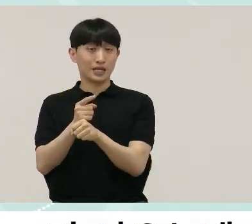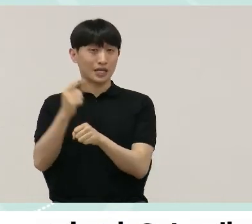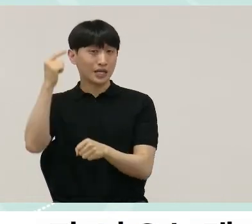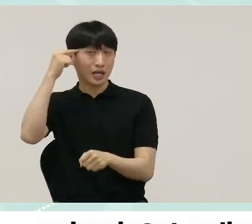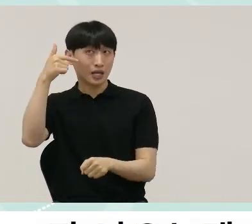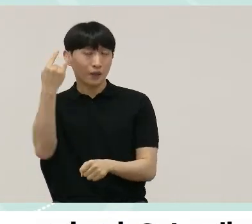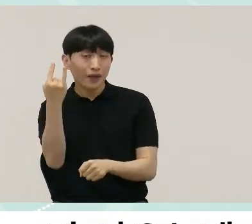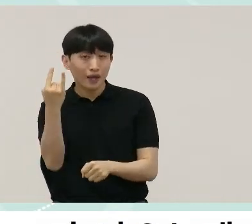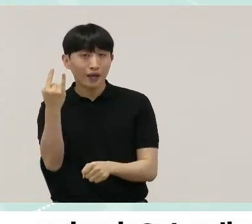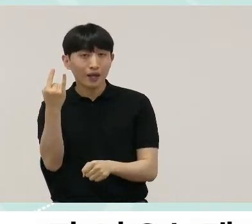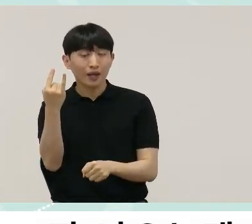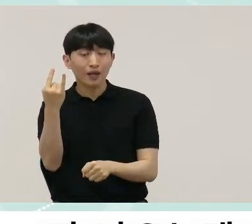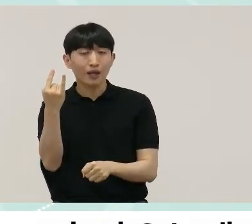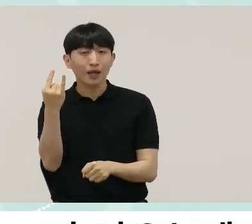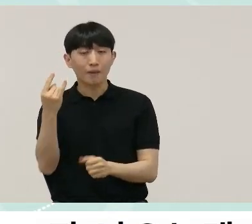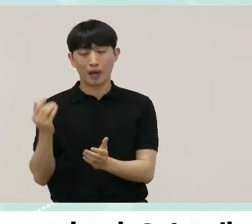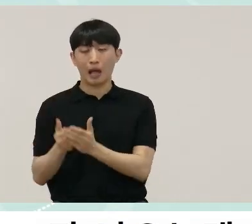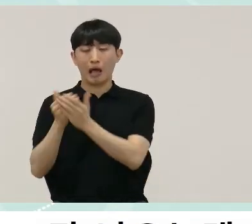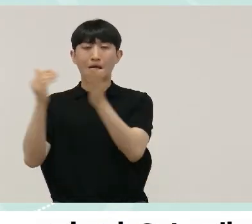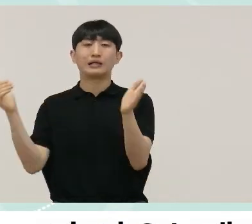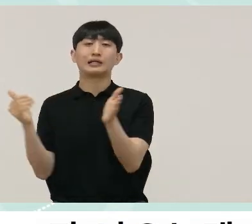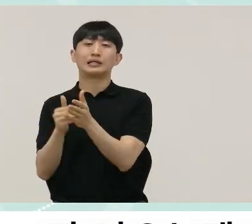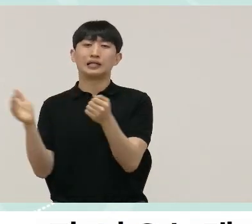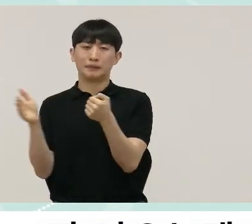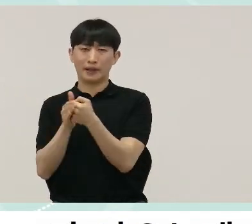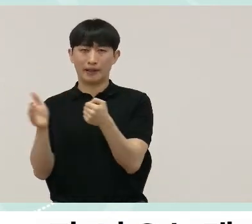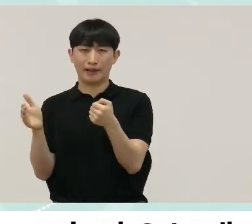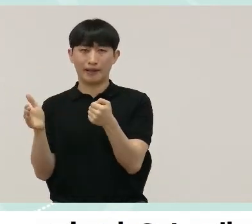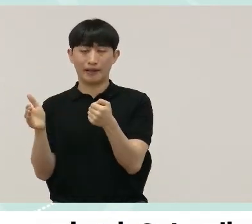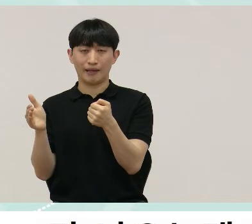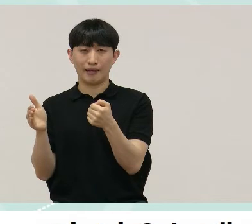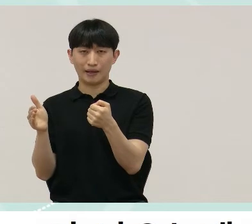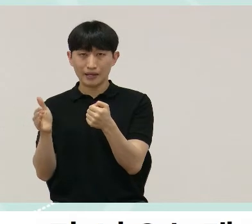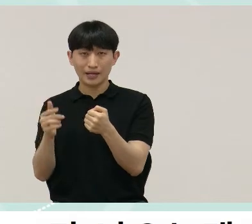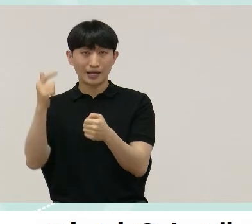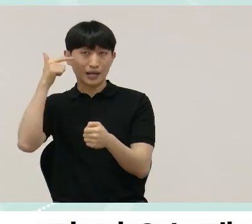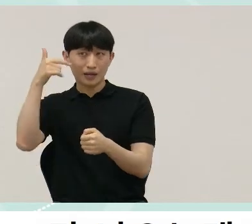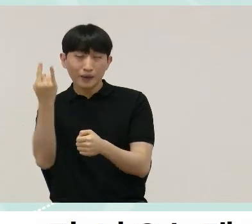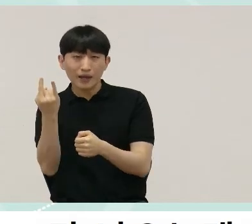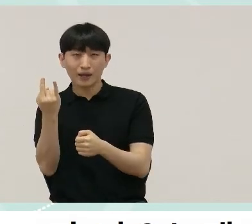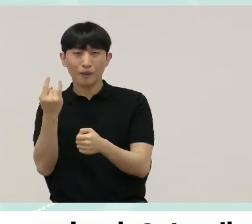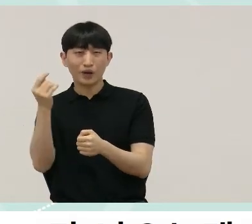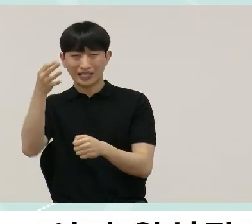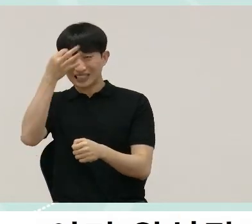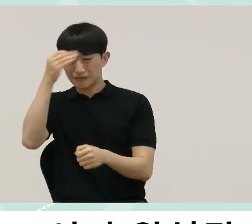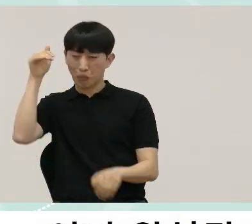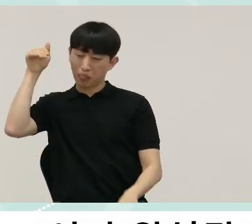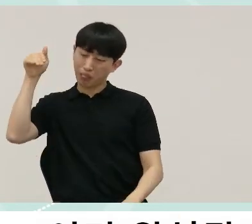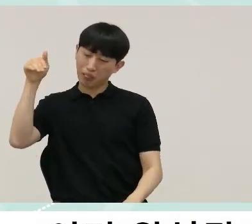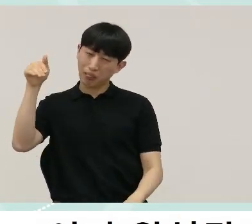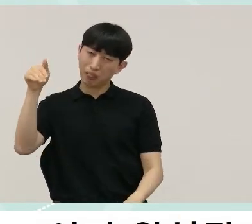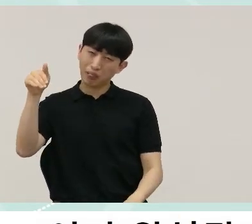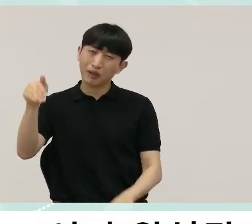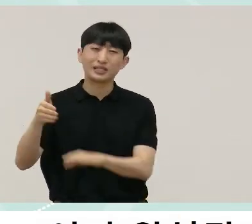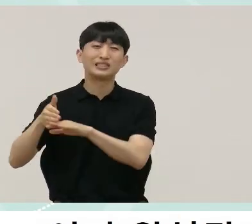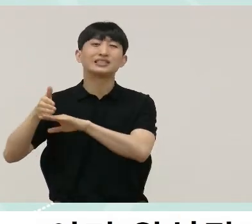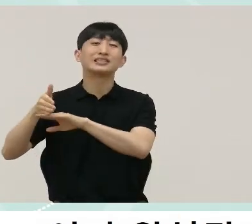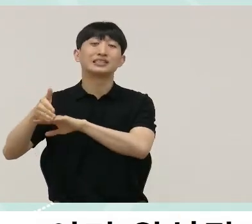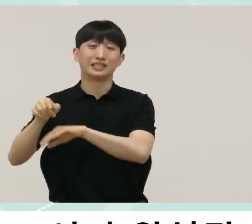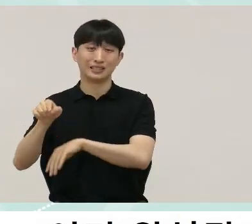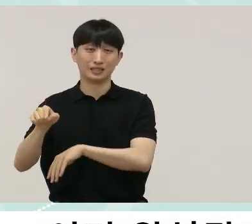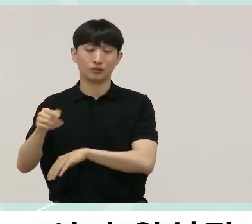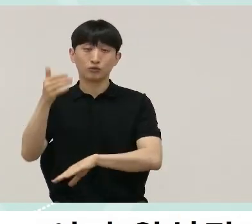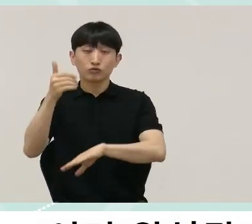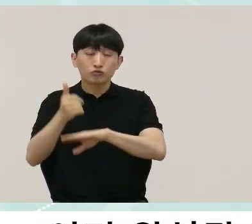청각뇌의 경우에서는 퇴화 과정이 그렇게 급속하게 이루어지지 않는 것 같아요. 그래서 난청